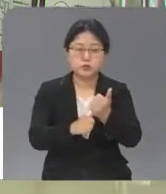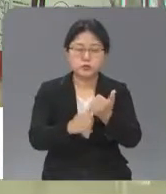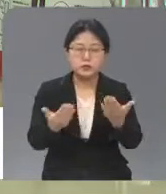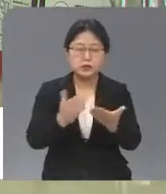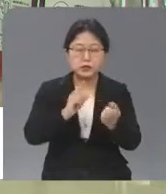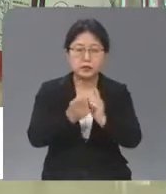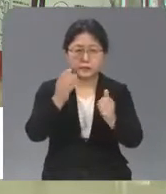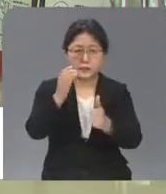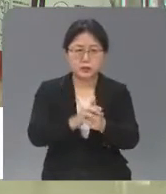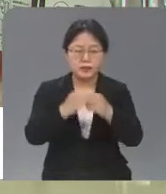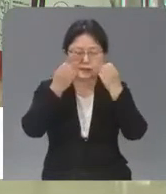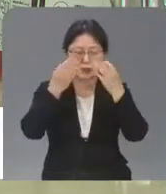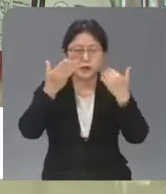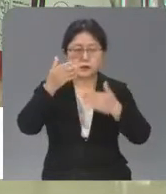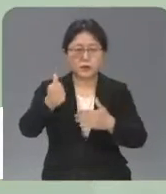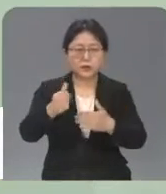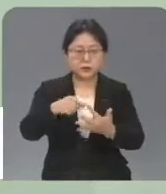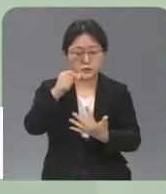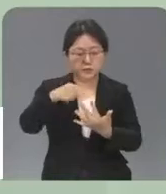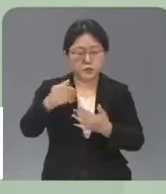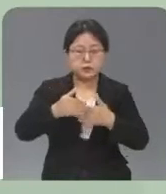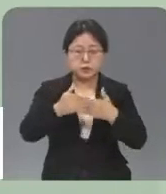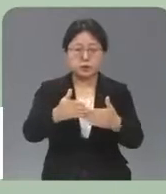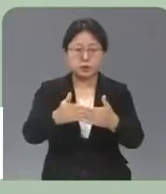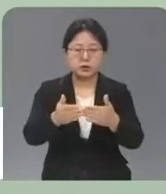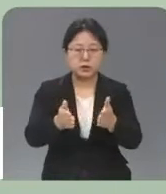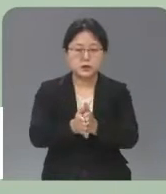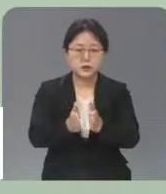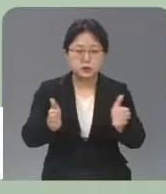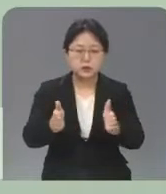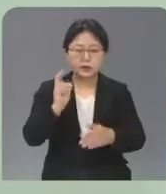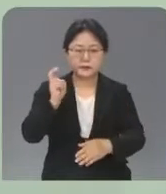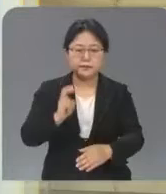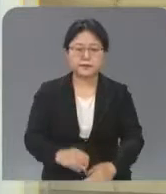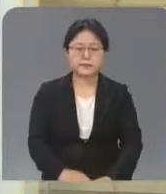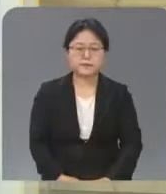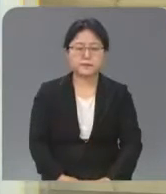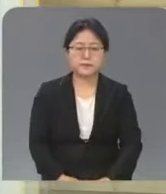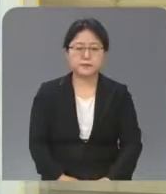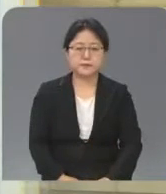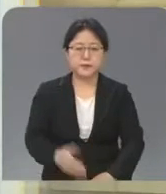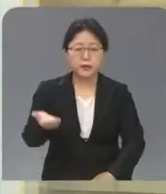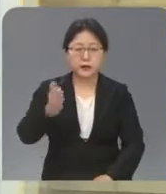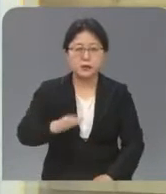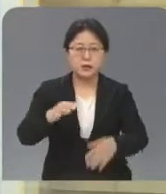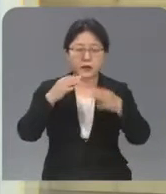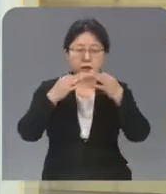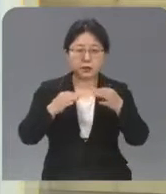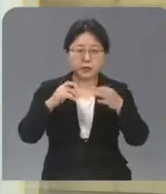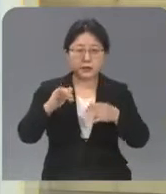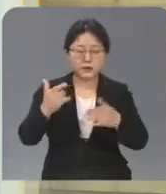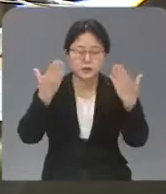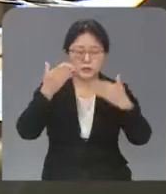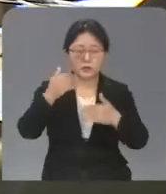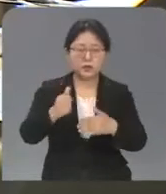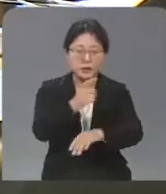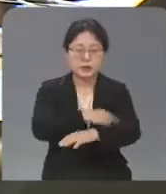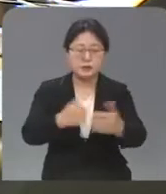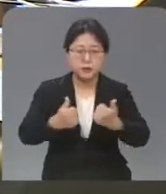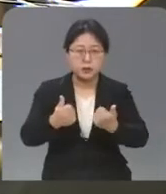되며 신임 총장 선임 절차도 조만간 시작될 것으로 보입니다. 하지만 김기선 총장은